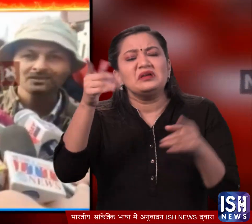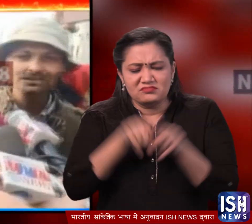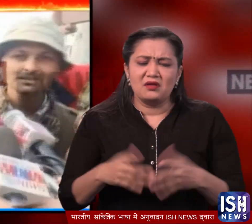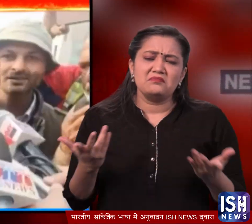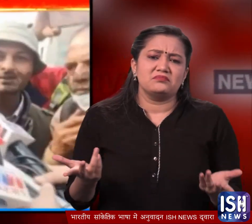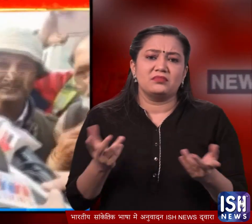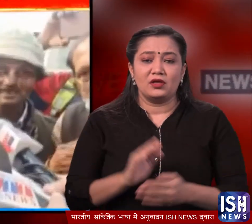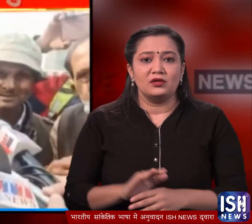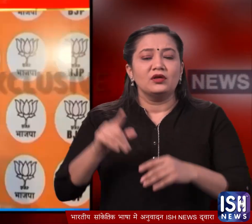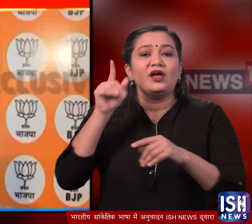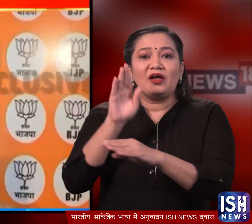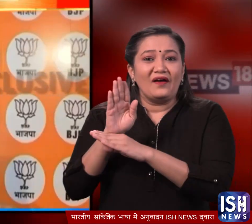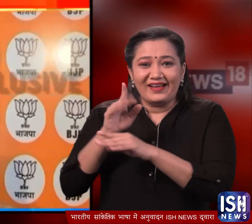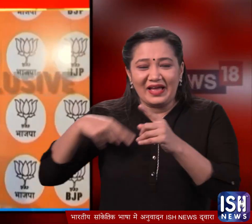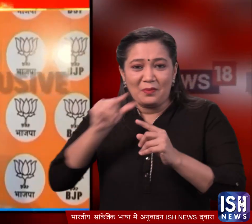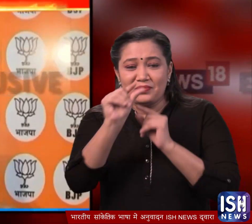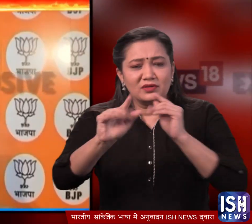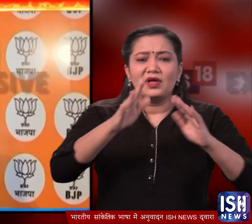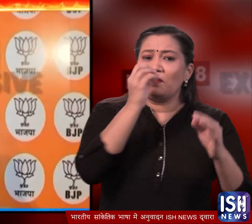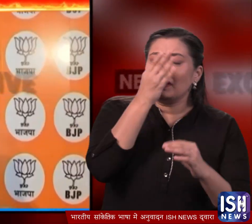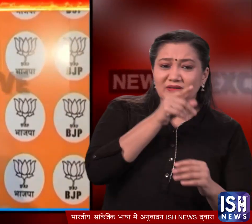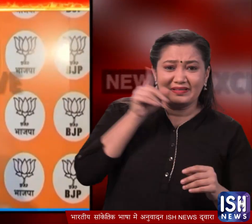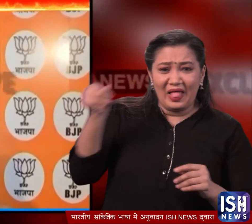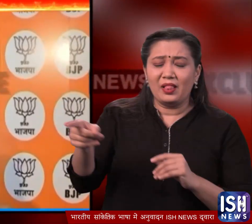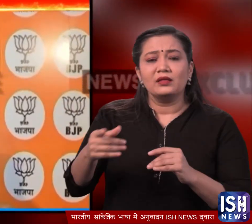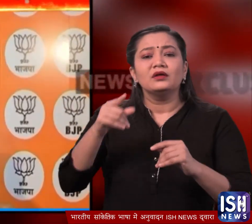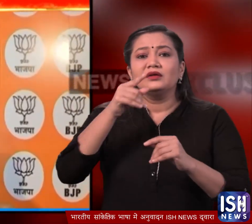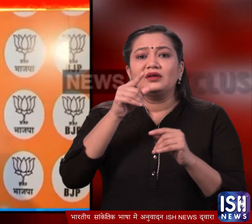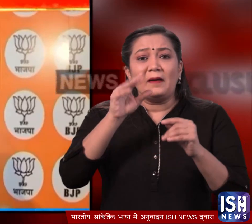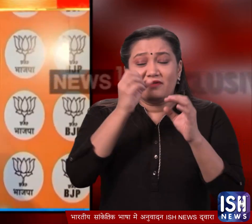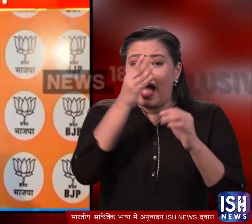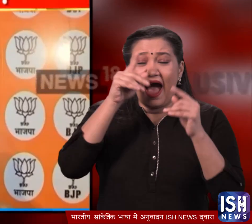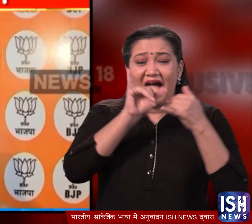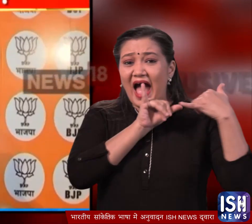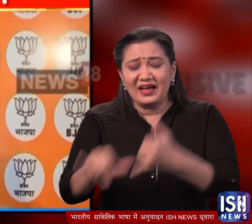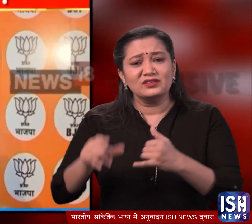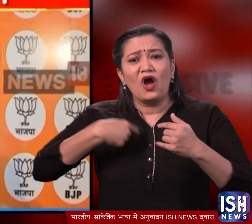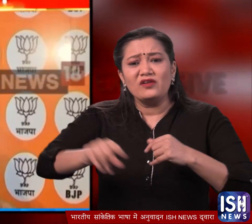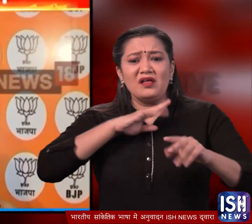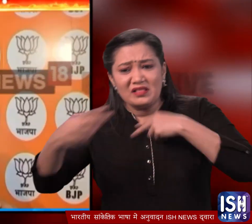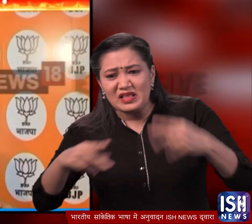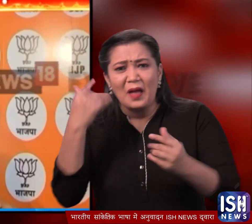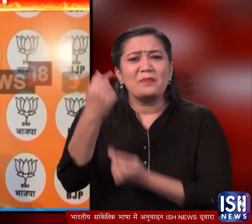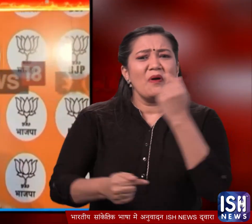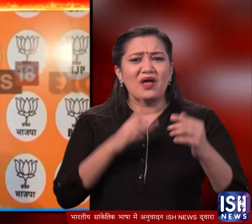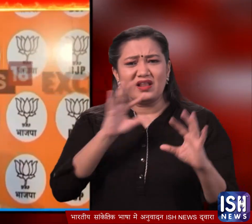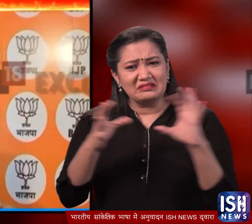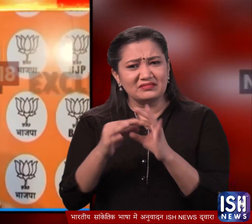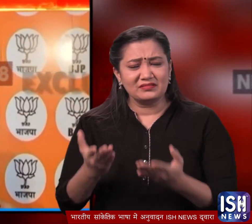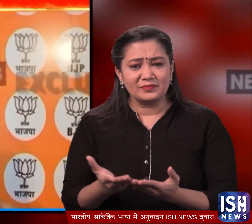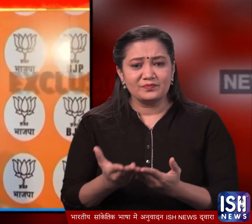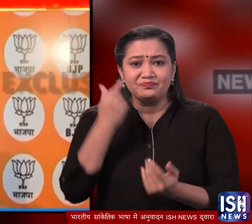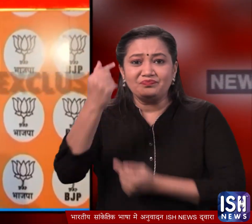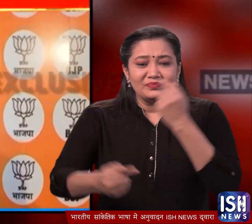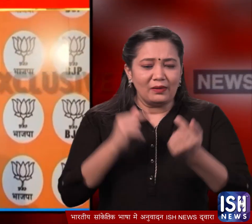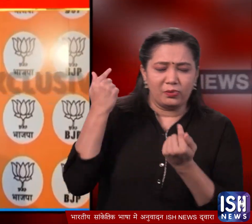वहाँ क्या हुआ उसको आप क्या कहेंगे? जिसके बाद कांग्रेस बीजेपी के निशाने पर आ गई। और वैष्णो देवी का उदाहरण देना ये बताता है कि कांग्रेस सदैव लाशों